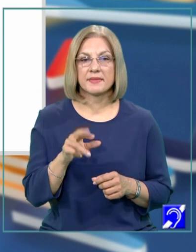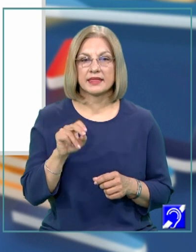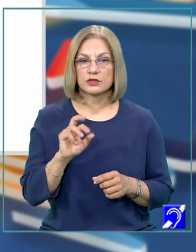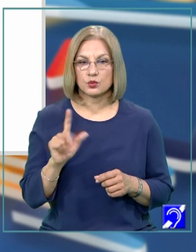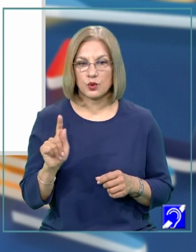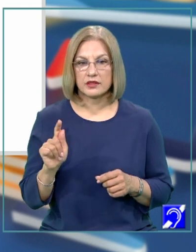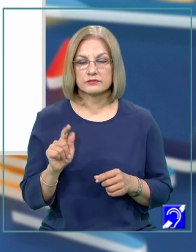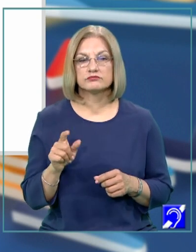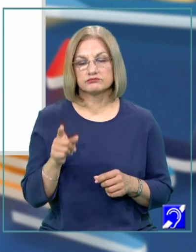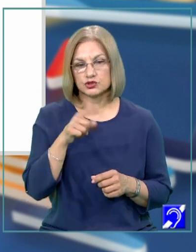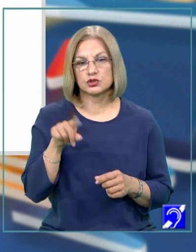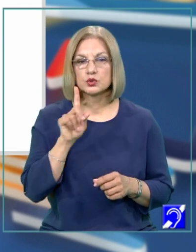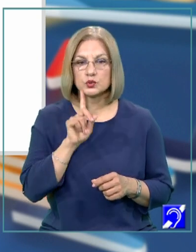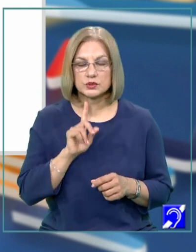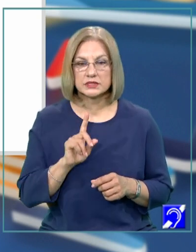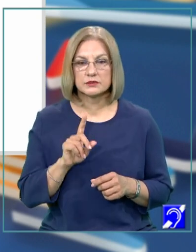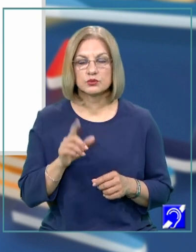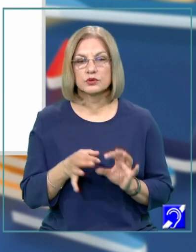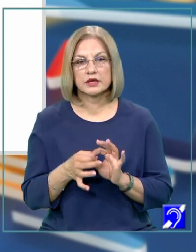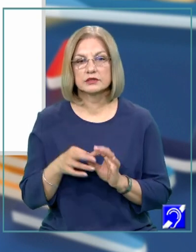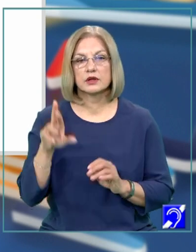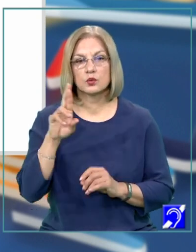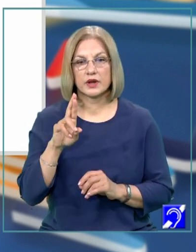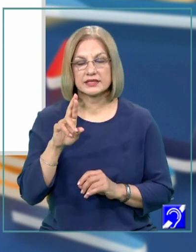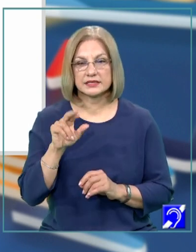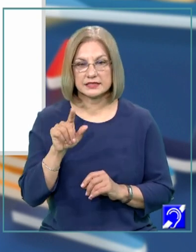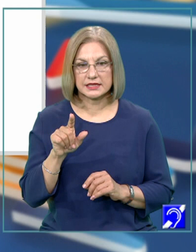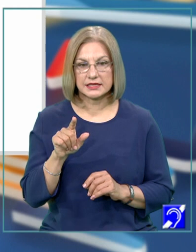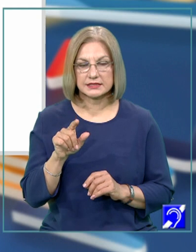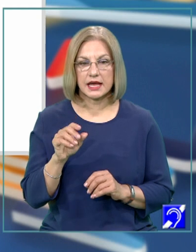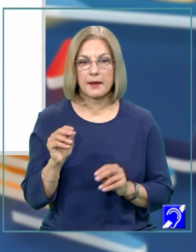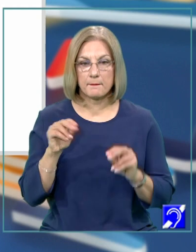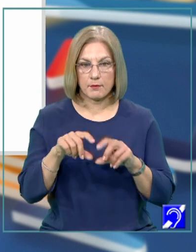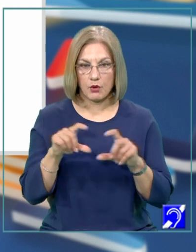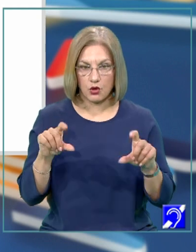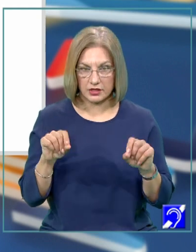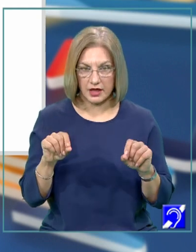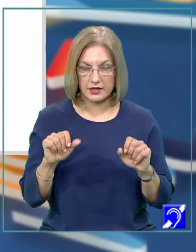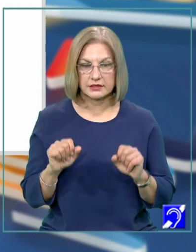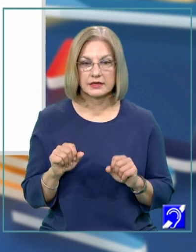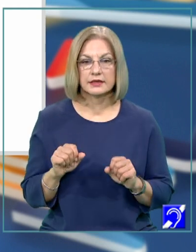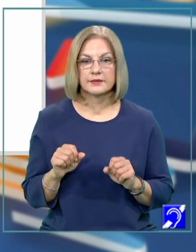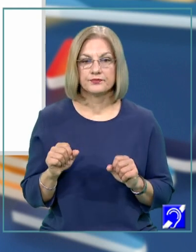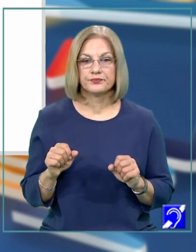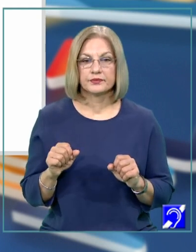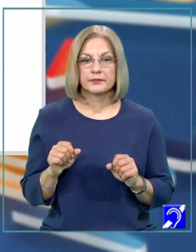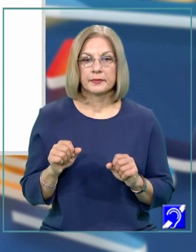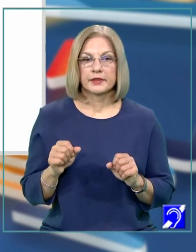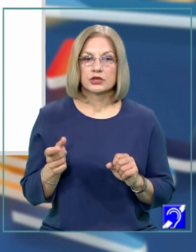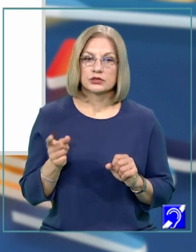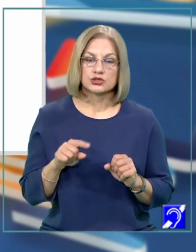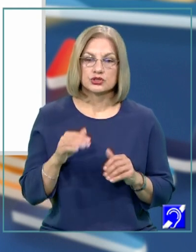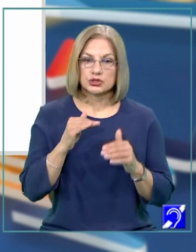simplu în funcție de rezistența rezistorului montat la bornele sursei de tensiune